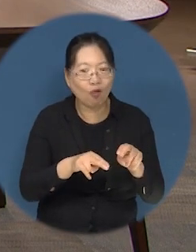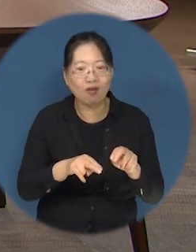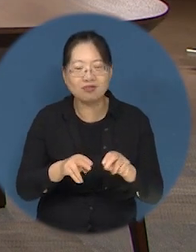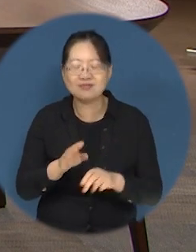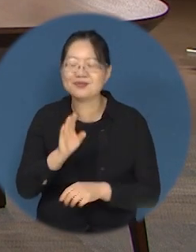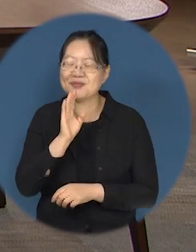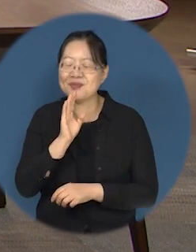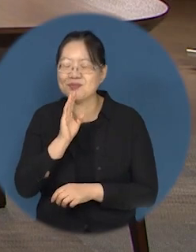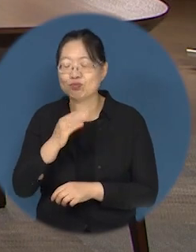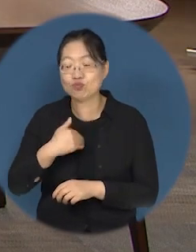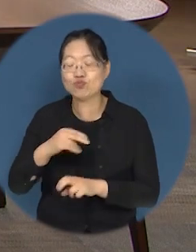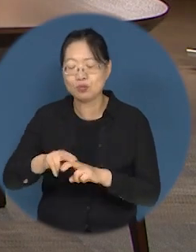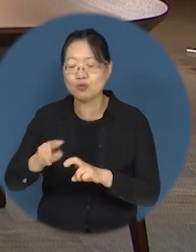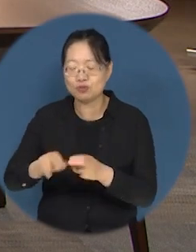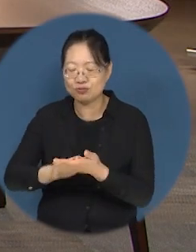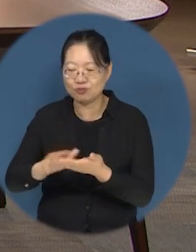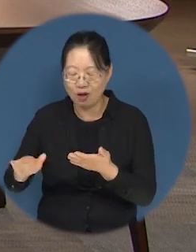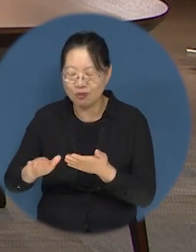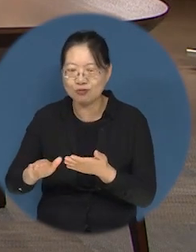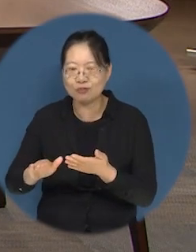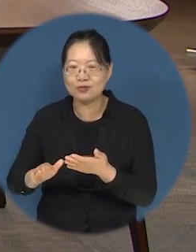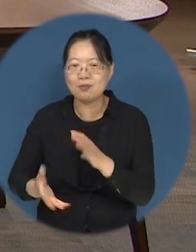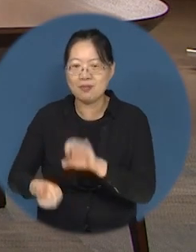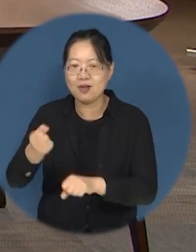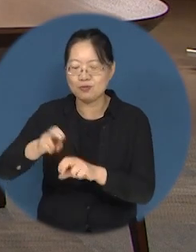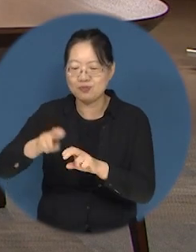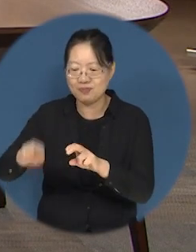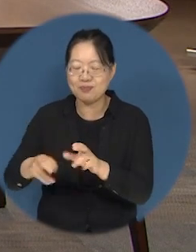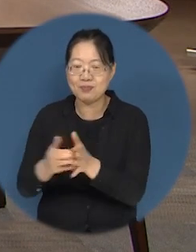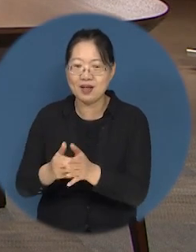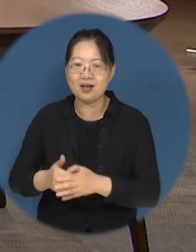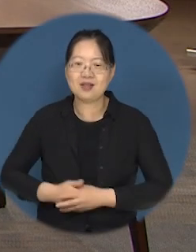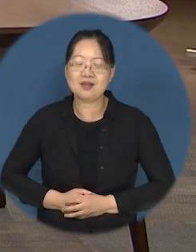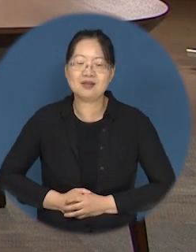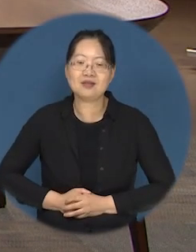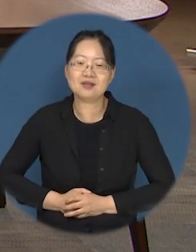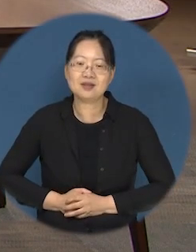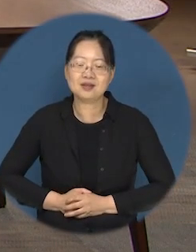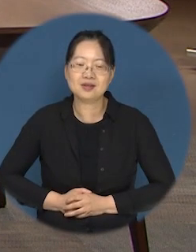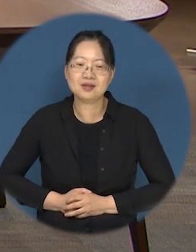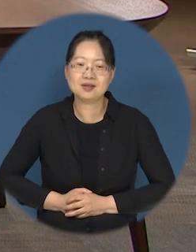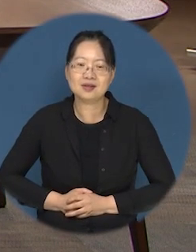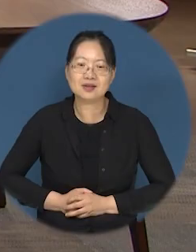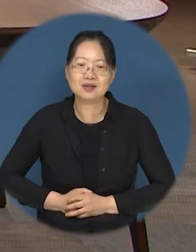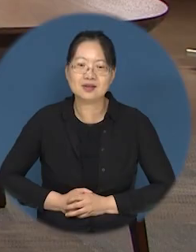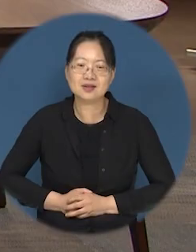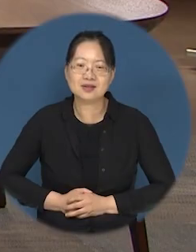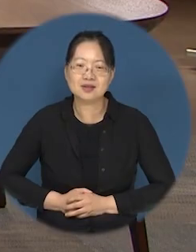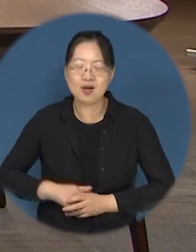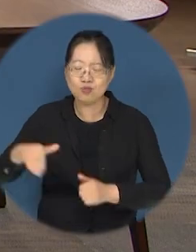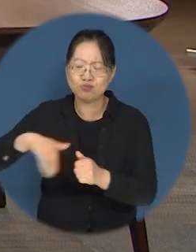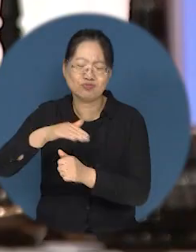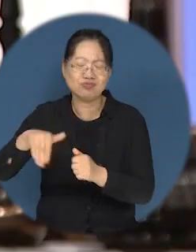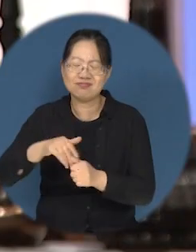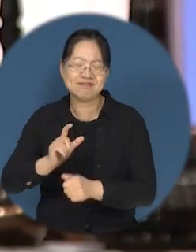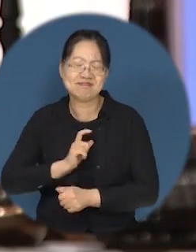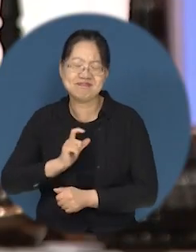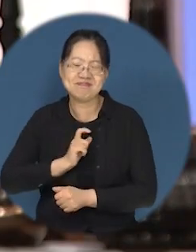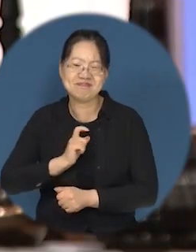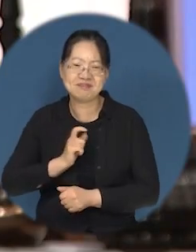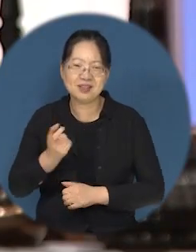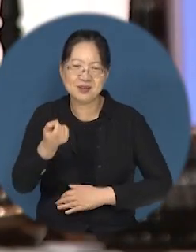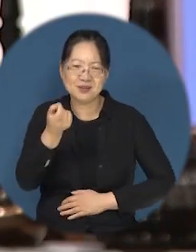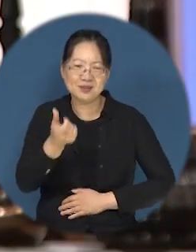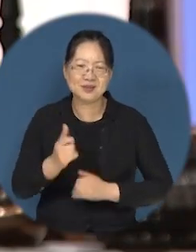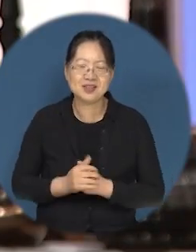그만두면 될 거 아닙니까? 이러고서 그냥 그 자리에서 어. 그만뒀고요. 어. 사실은 좀 그때 그 분위기가 너무 싫었어요. 예, 무슨 이렇게